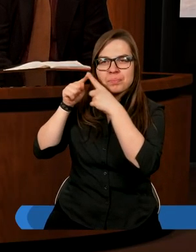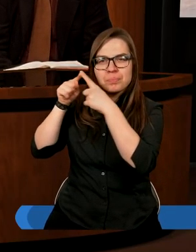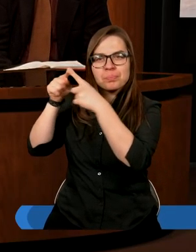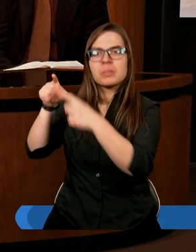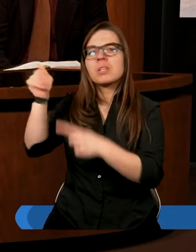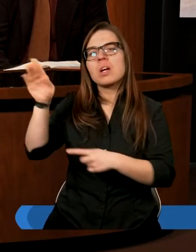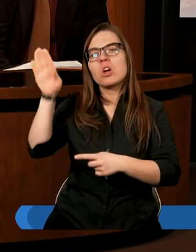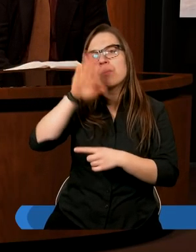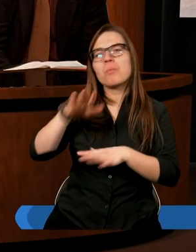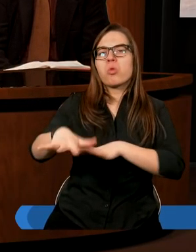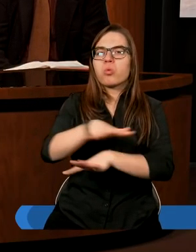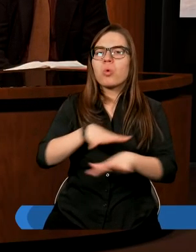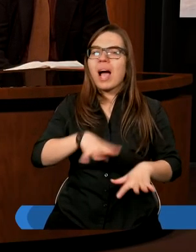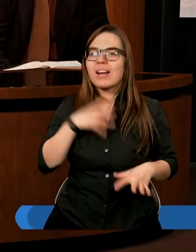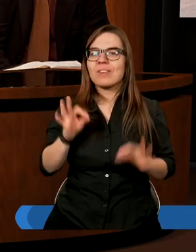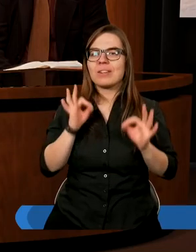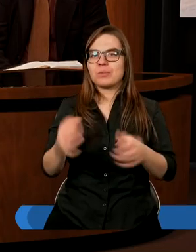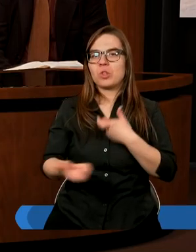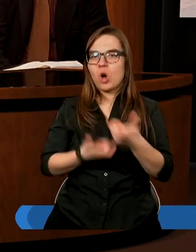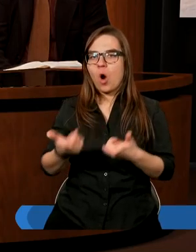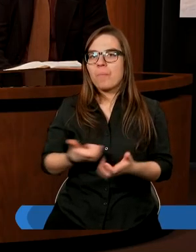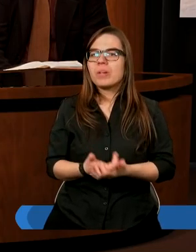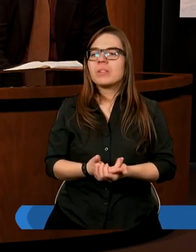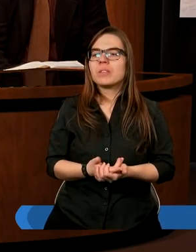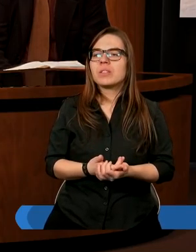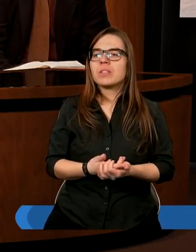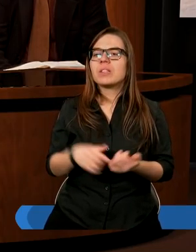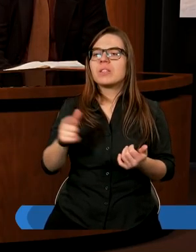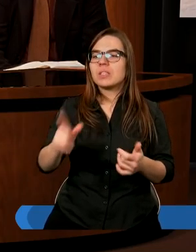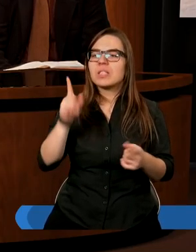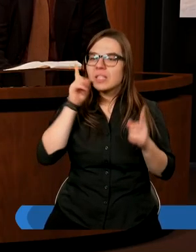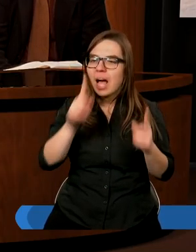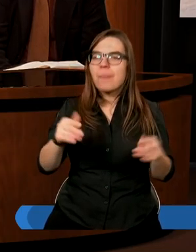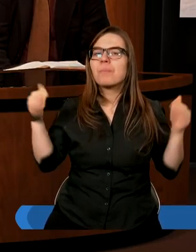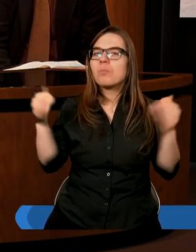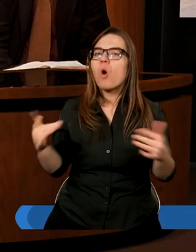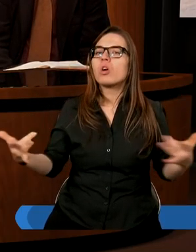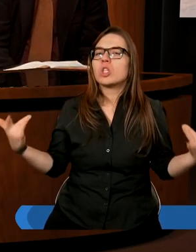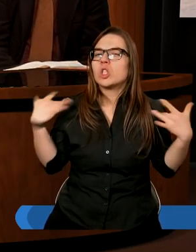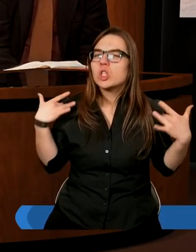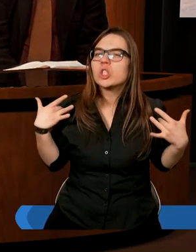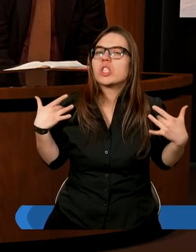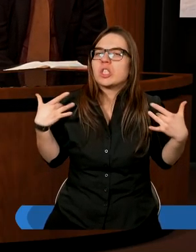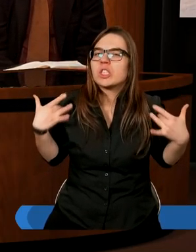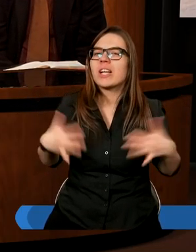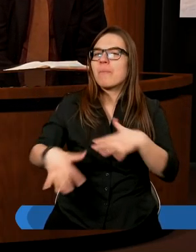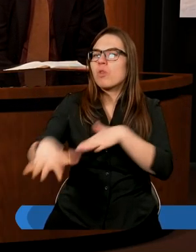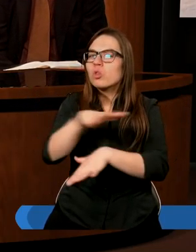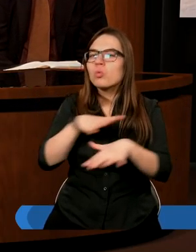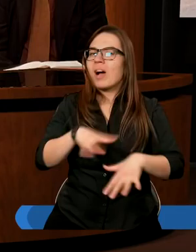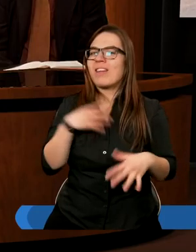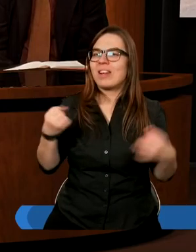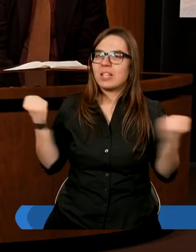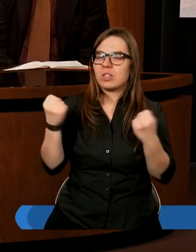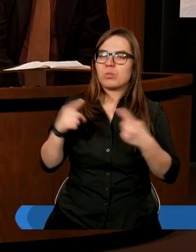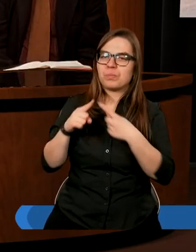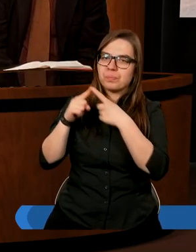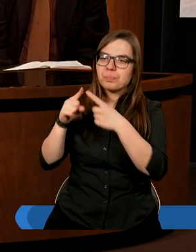Ducha Świętego i mi się wydaje że to jest jakby postawą żebyśmy naprawdę mogli żyć życiem pełnie Ducha Świętego tak